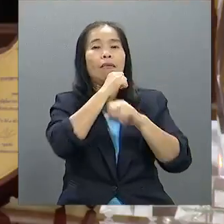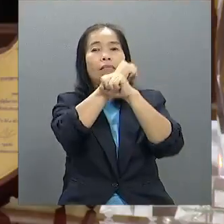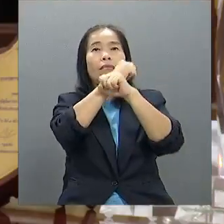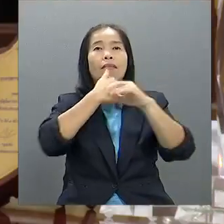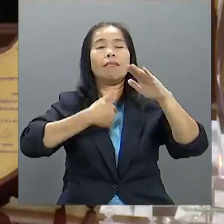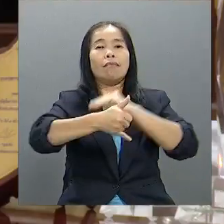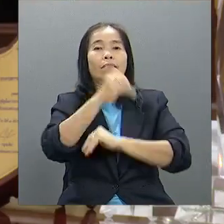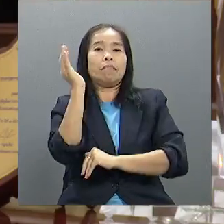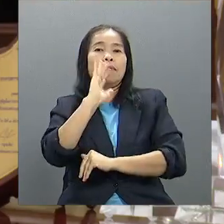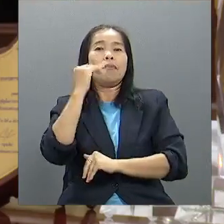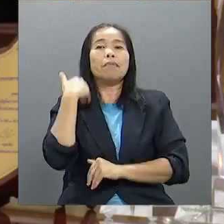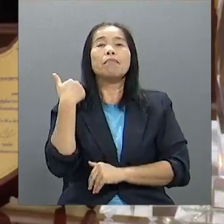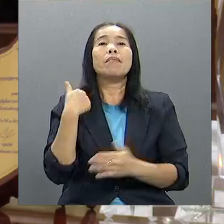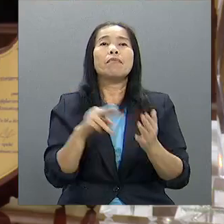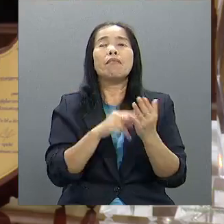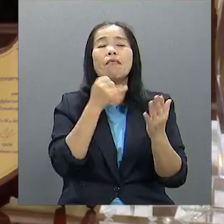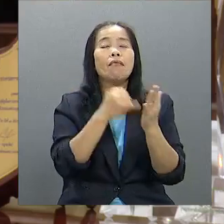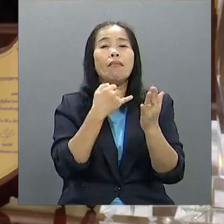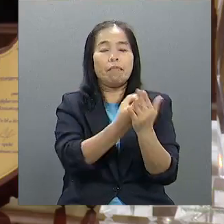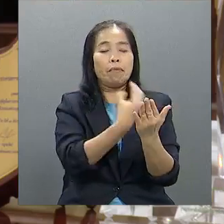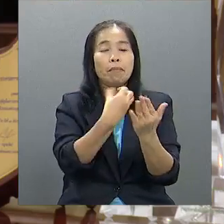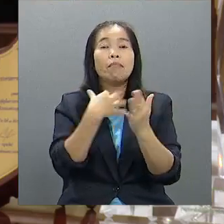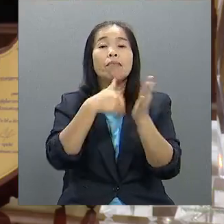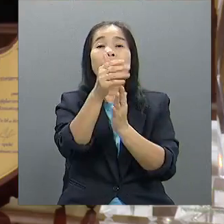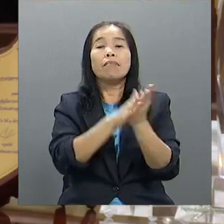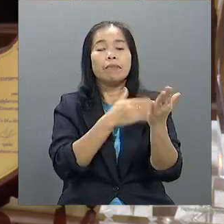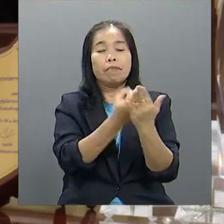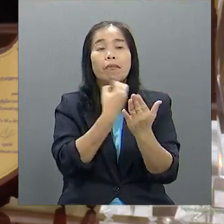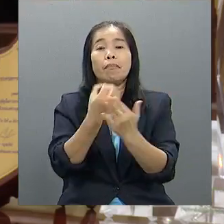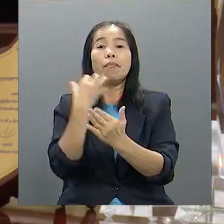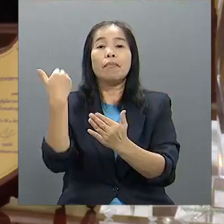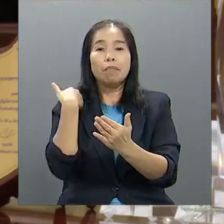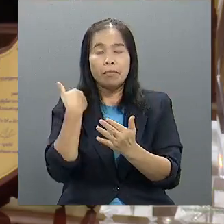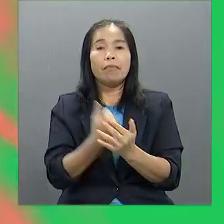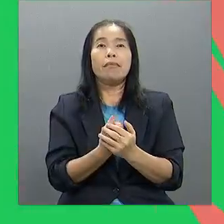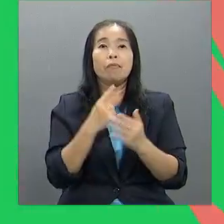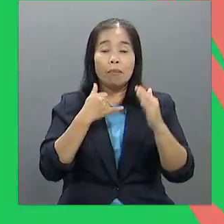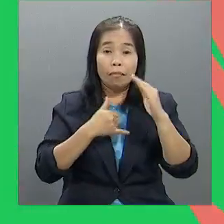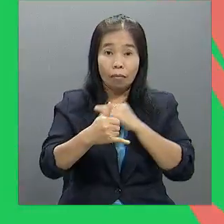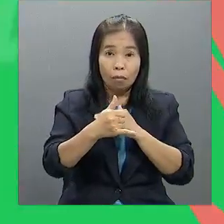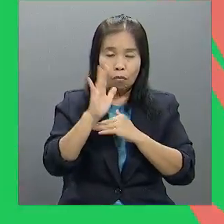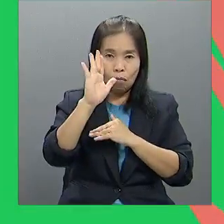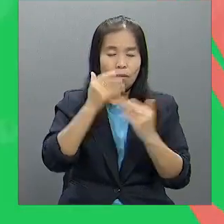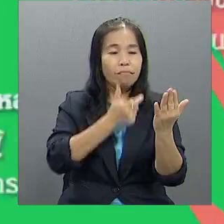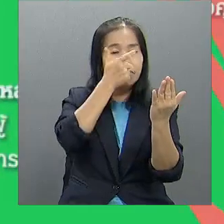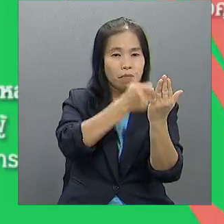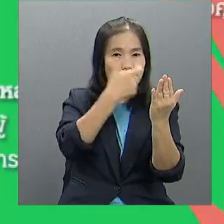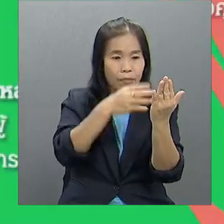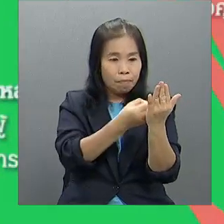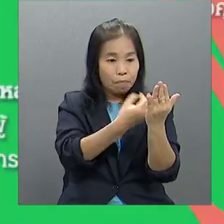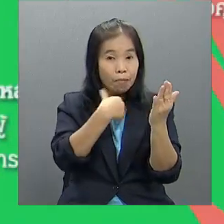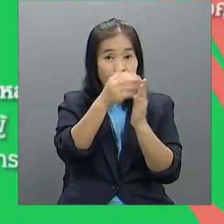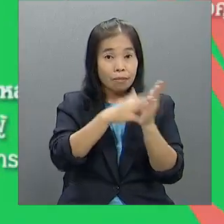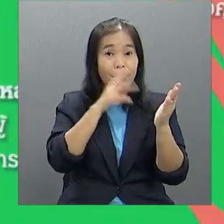จน์แล้วว่ามีผู้ป่วยติดเชื้อมาที่นี่แล้วกำลังอยู่ในขั้นตอนของการกำจัดเชื้ออยู่แล้วก็ข้อมูลเหล่านี้จะอยู่ที่ไหน